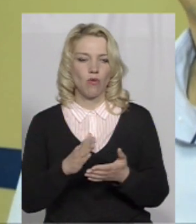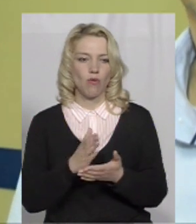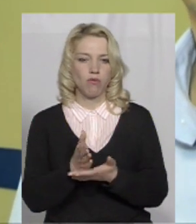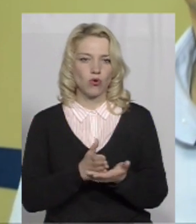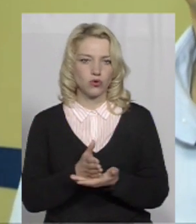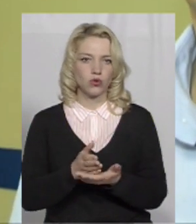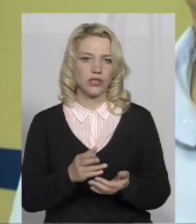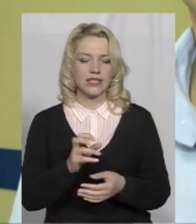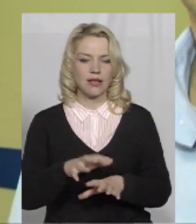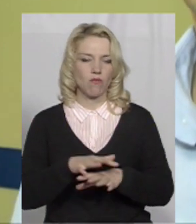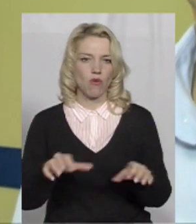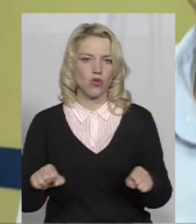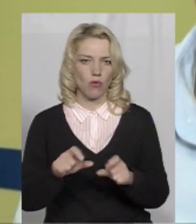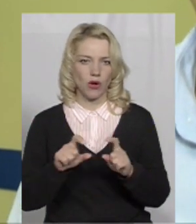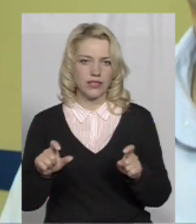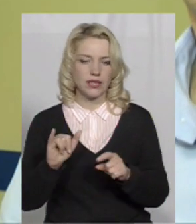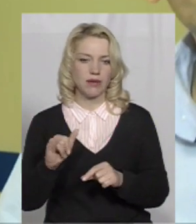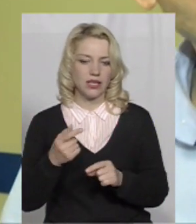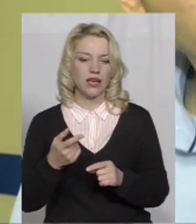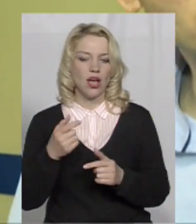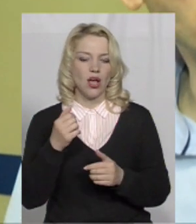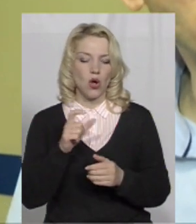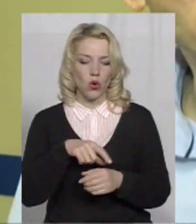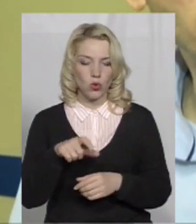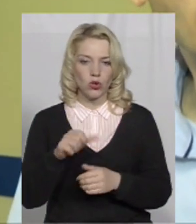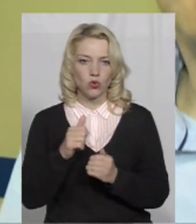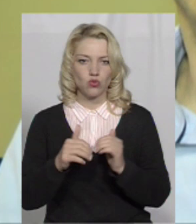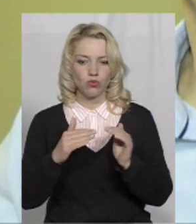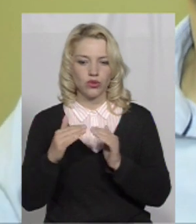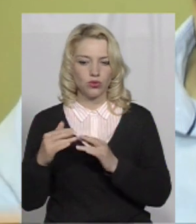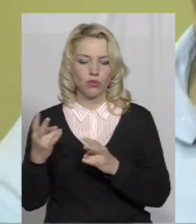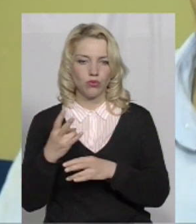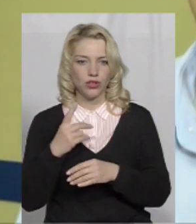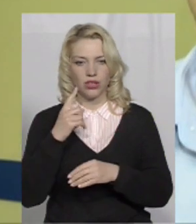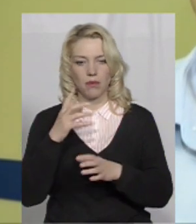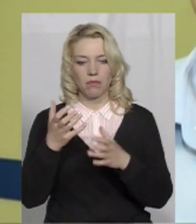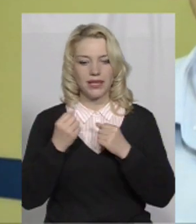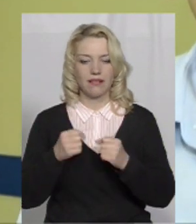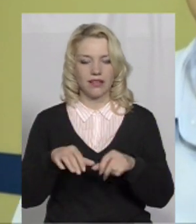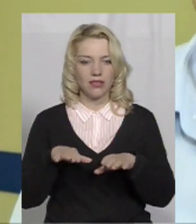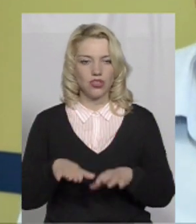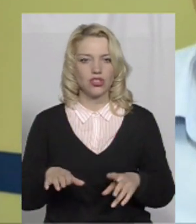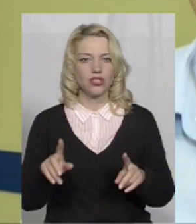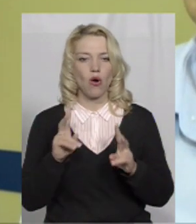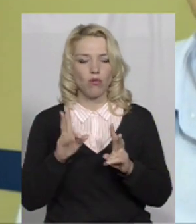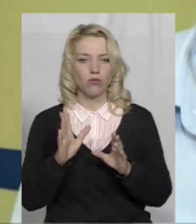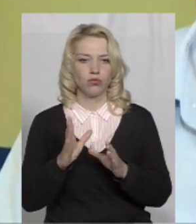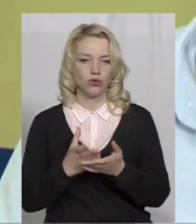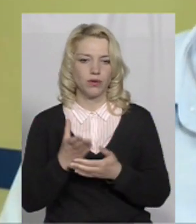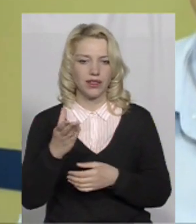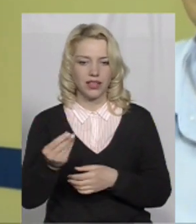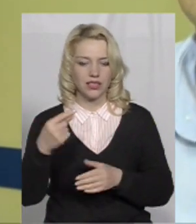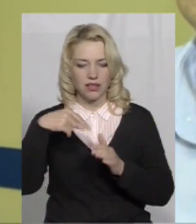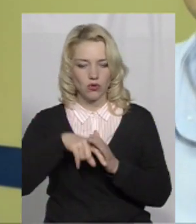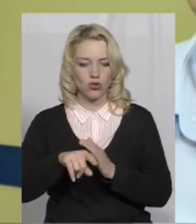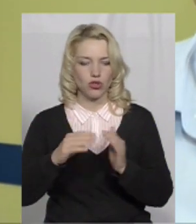Так? І відповідно тоді мешканці кожного будинку мають прийняти рішення, те, кому вони будуть платити за обслуговування внутрішньобудинкових систем, хто